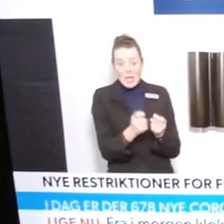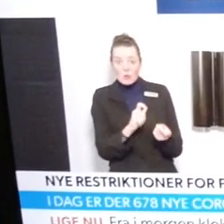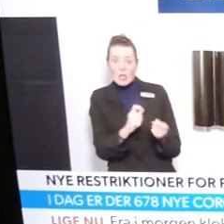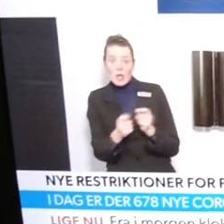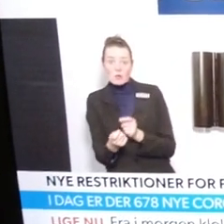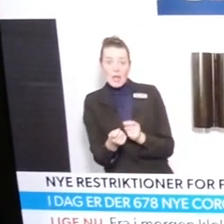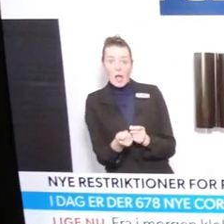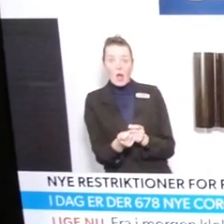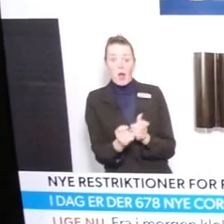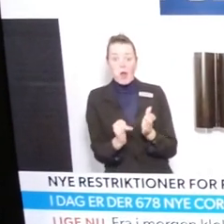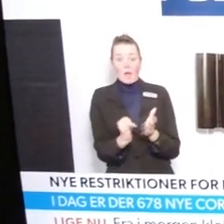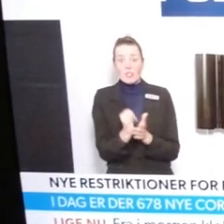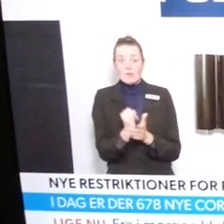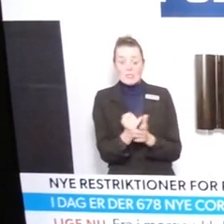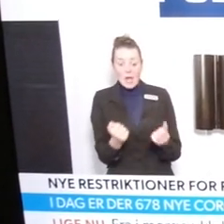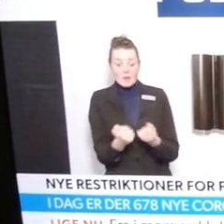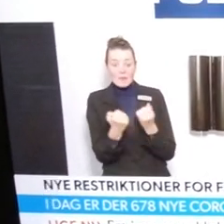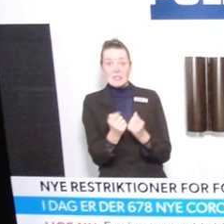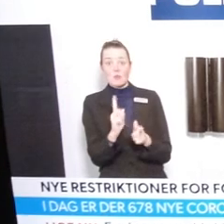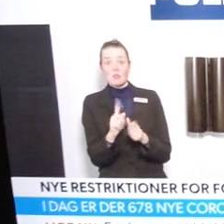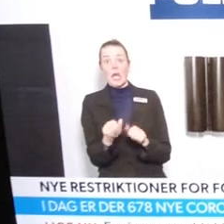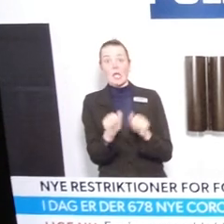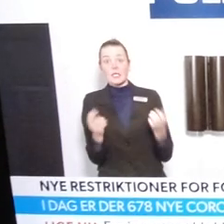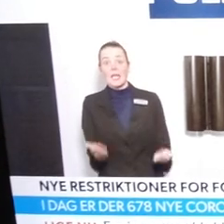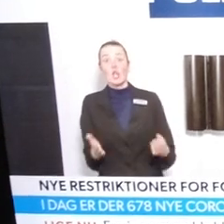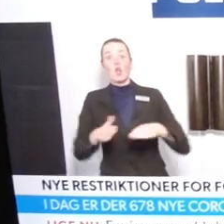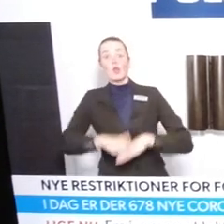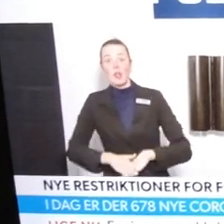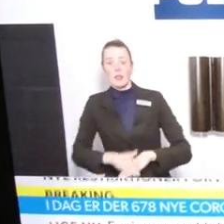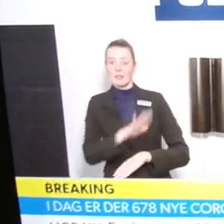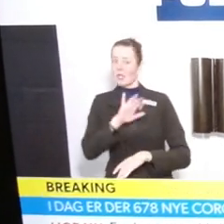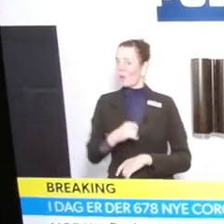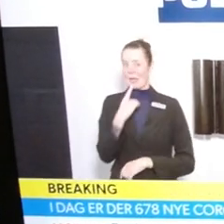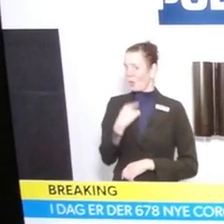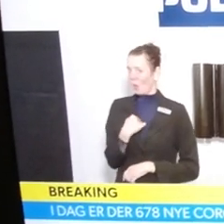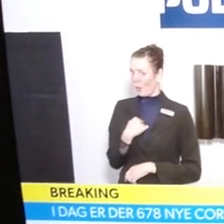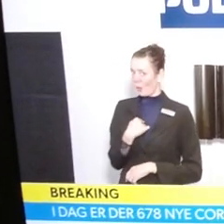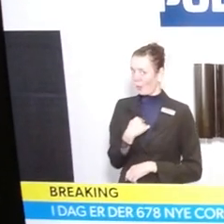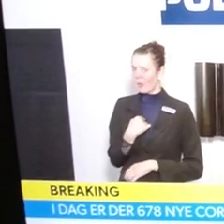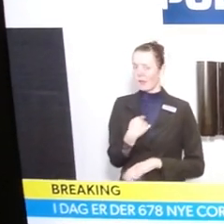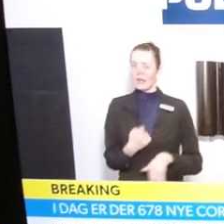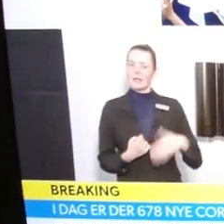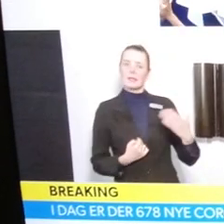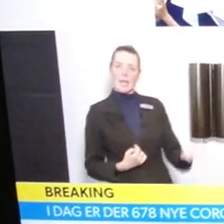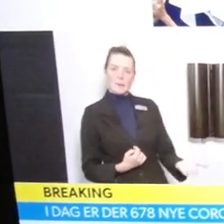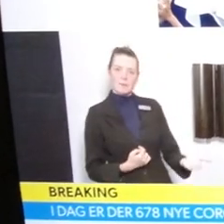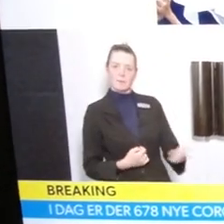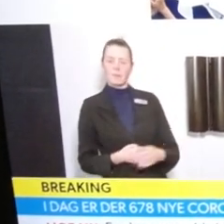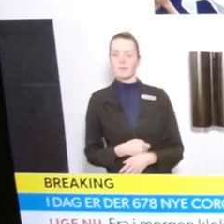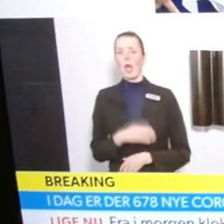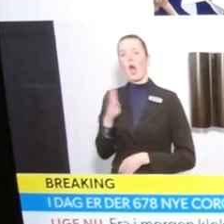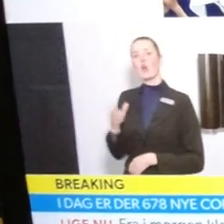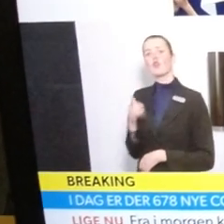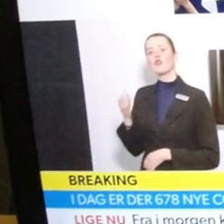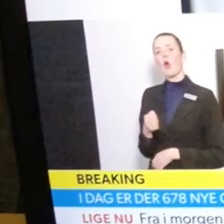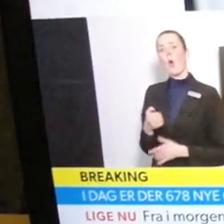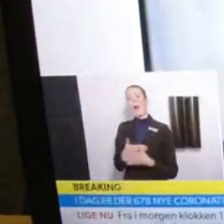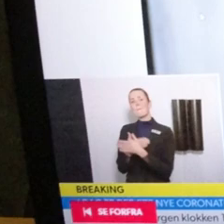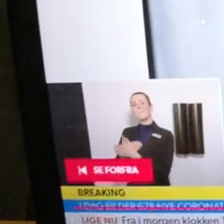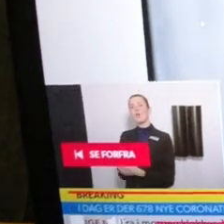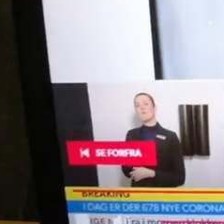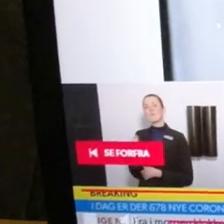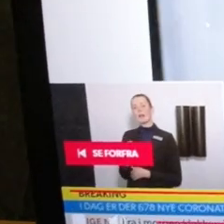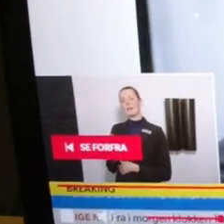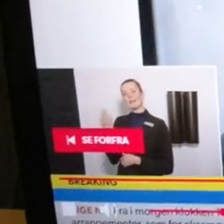lukke ned på festerne tidligere, end hvad det egentlig er, end noget, vi bryder os om. Ja. Kåre Mølbak fra BCSI sagde